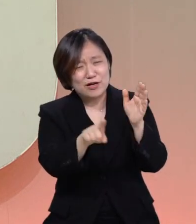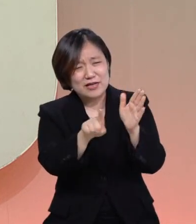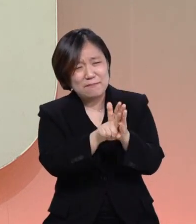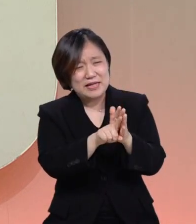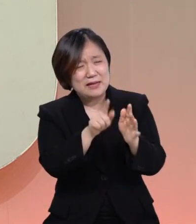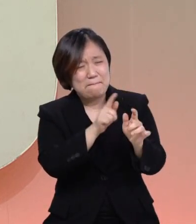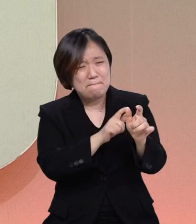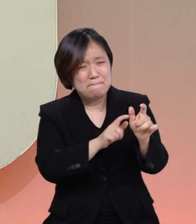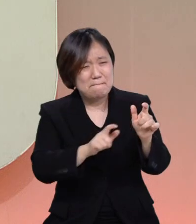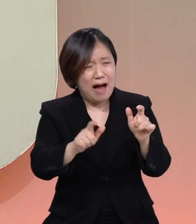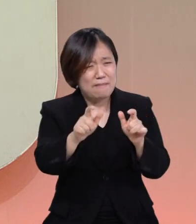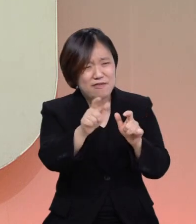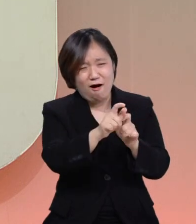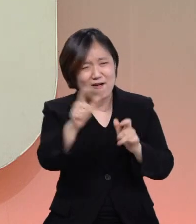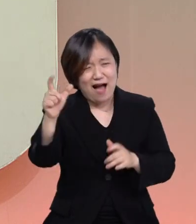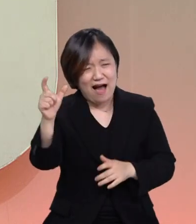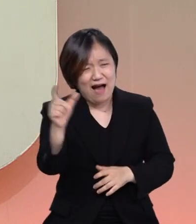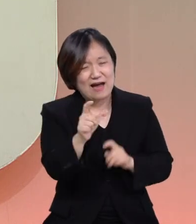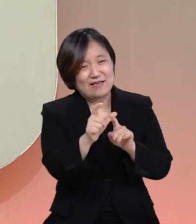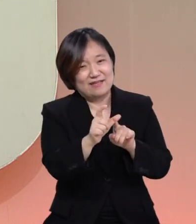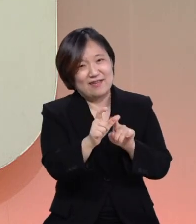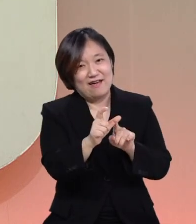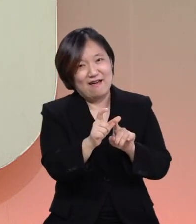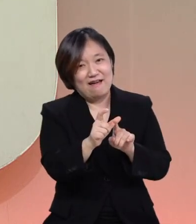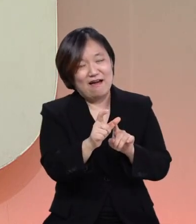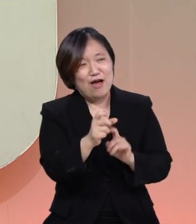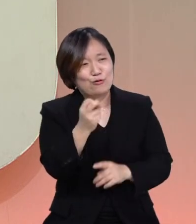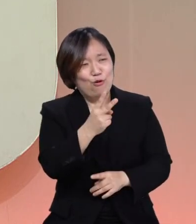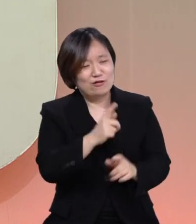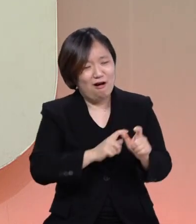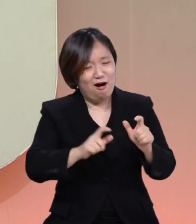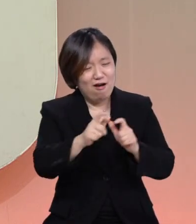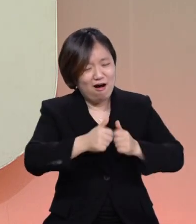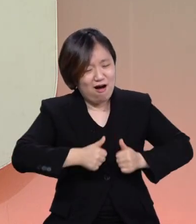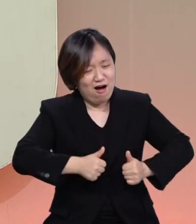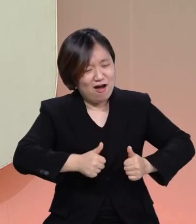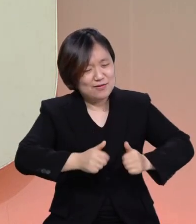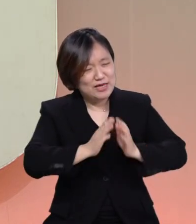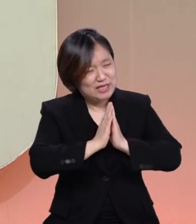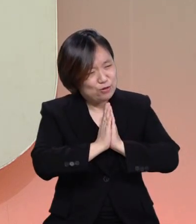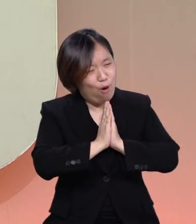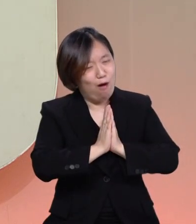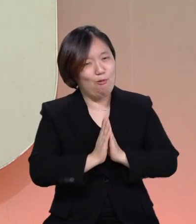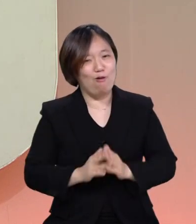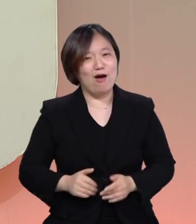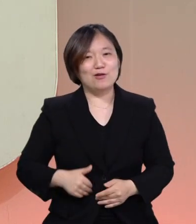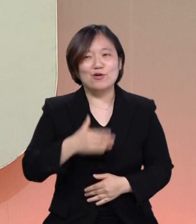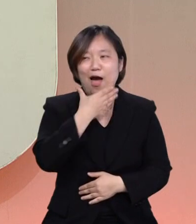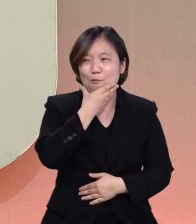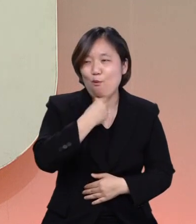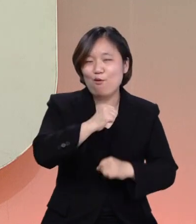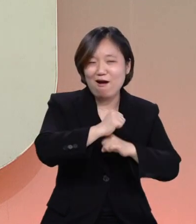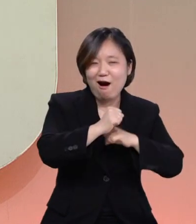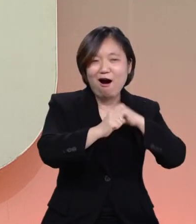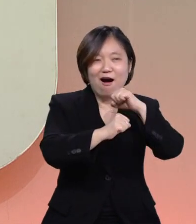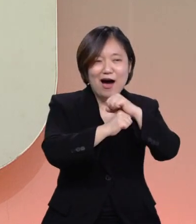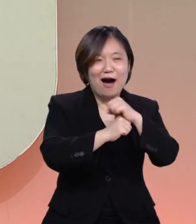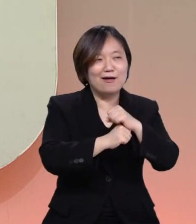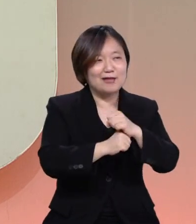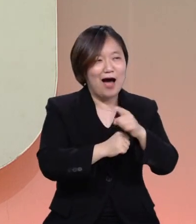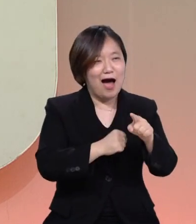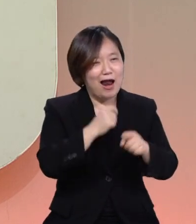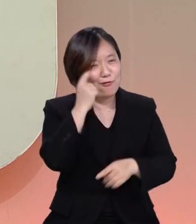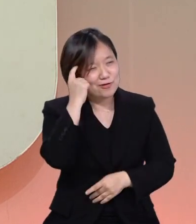소나무를 보면서 더 열심히 내가 기도해야 되겠다 내가 더 열심히 공덕을 닦아야 되겠다라는